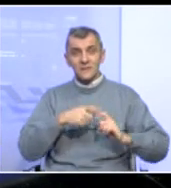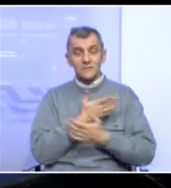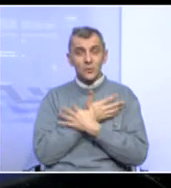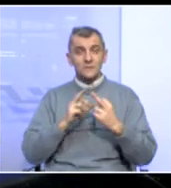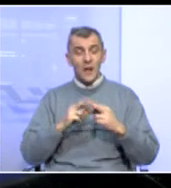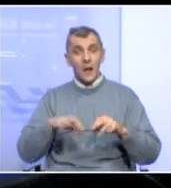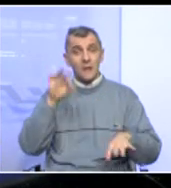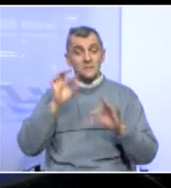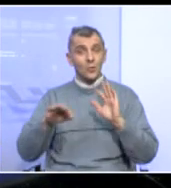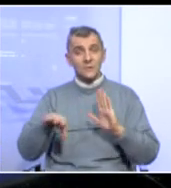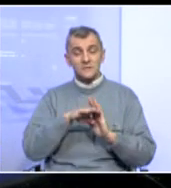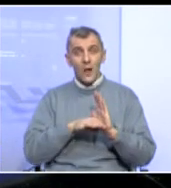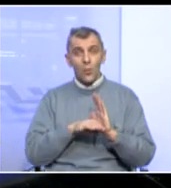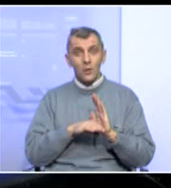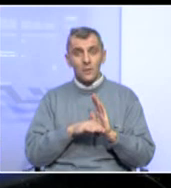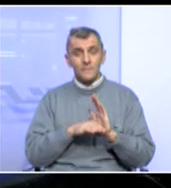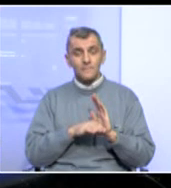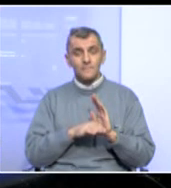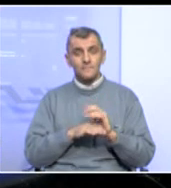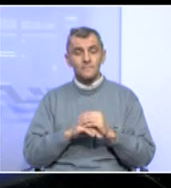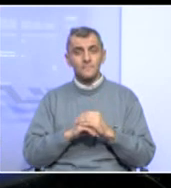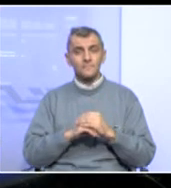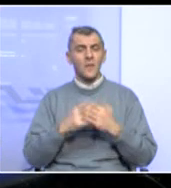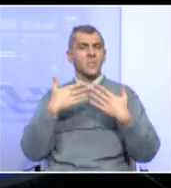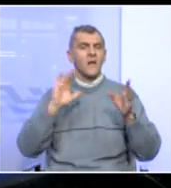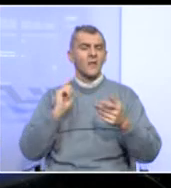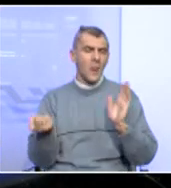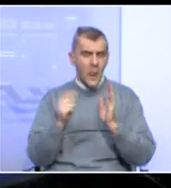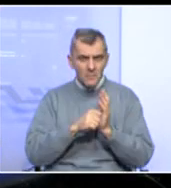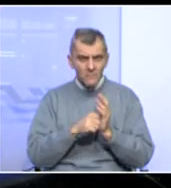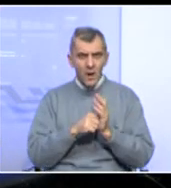izborni zakon? Izborni zakon, VSTV, javne nabavke,